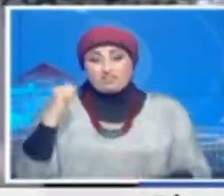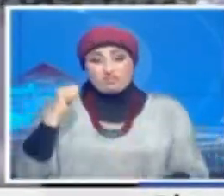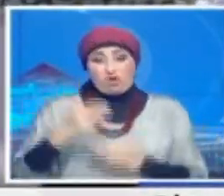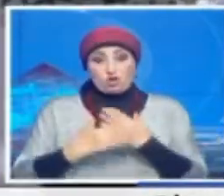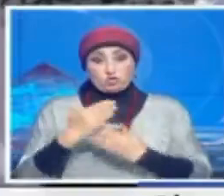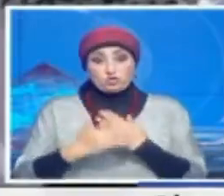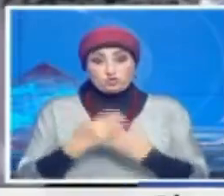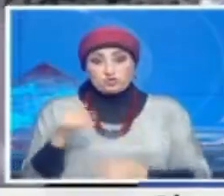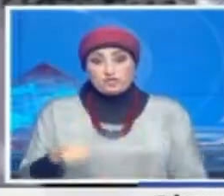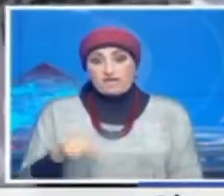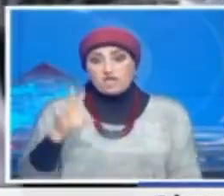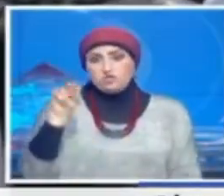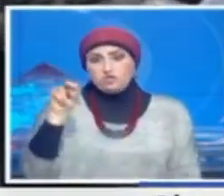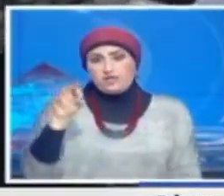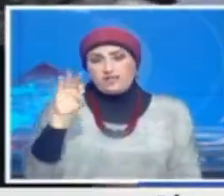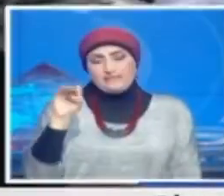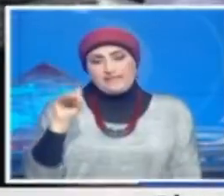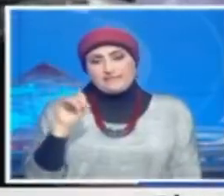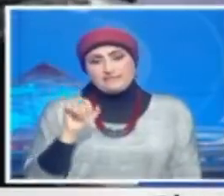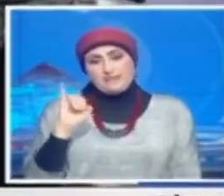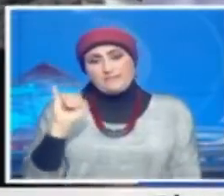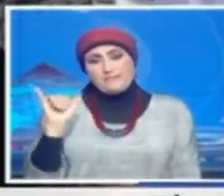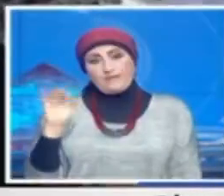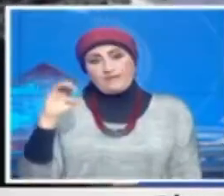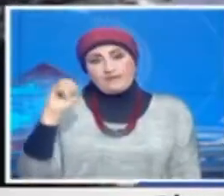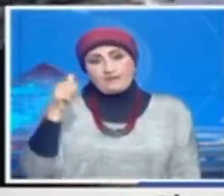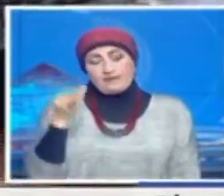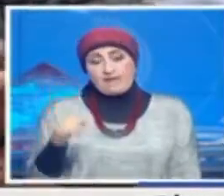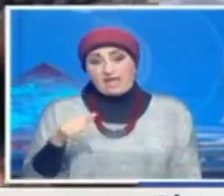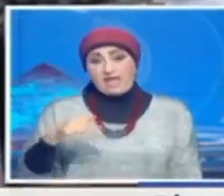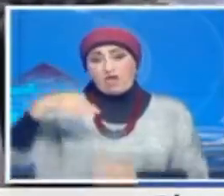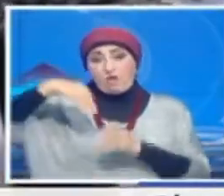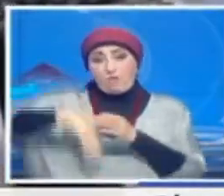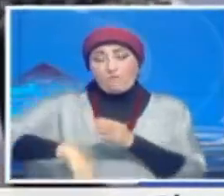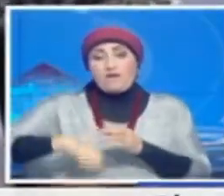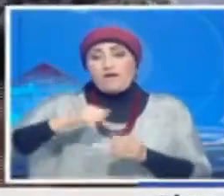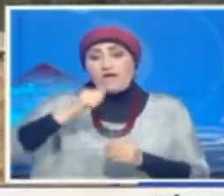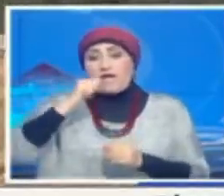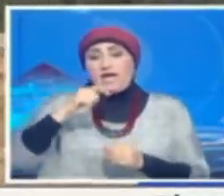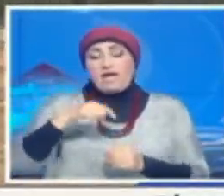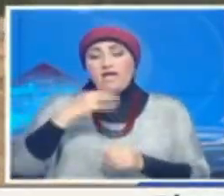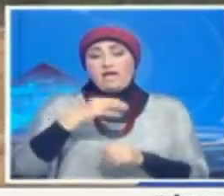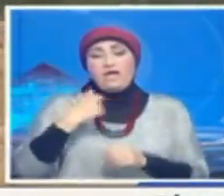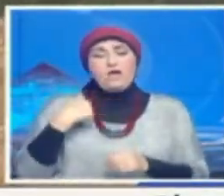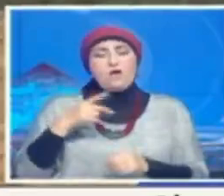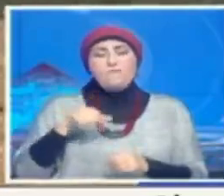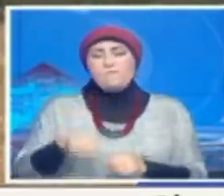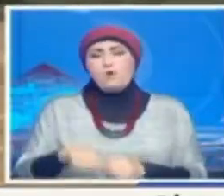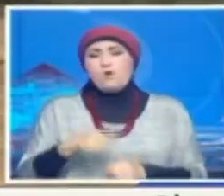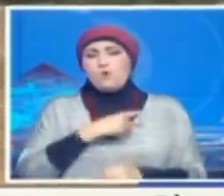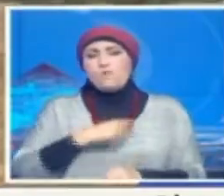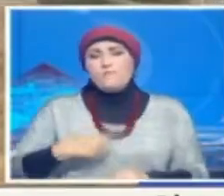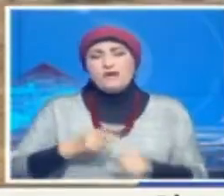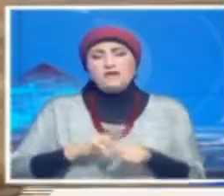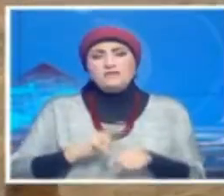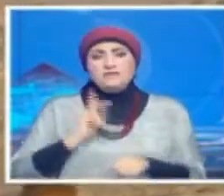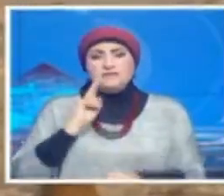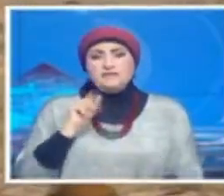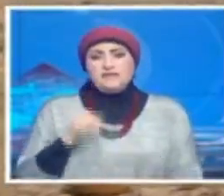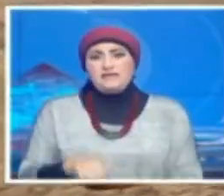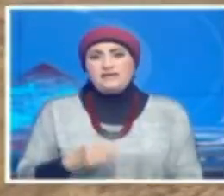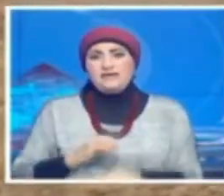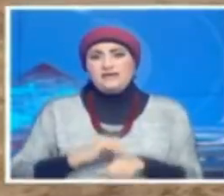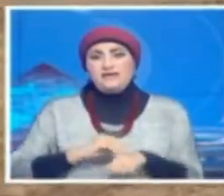أكثر من 20 ل 30 ميجا طاقة متجددة، سواء آبار، سواء أهالي، سواء مصالح حكومية. عندنا مستقبل